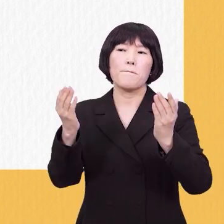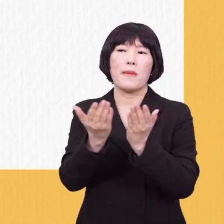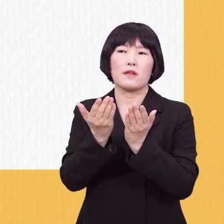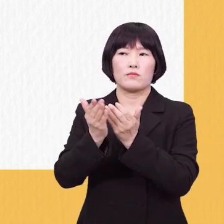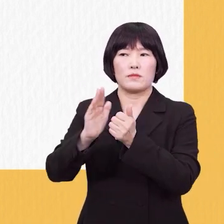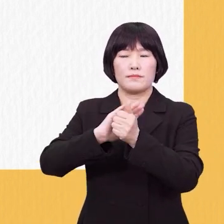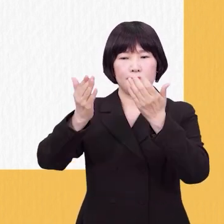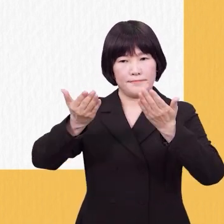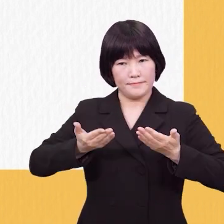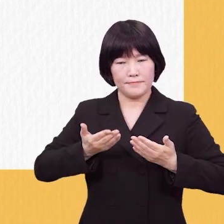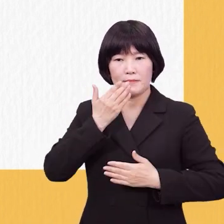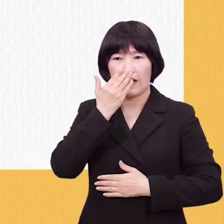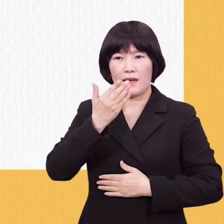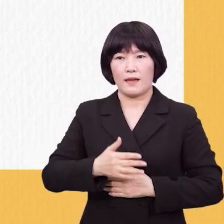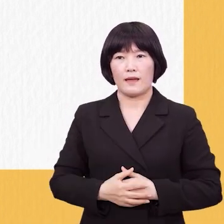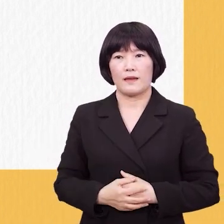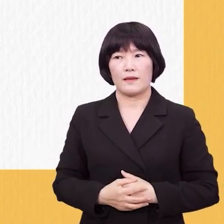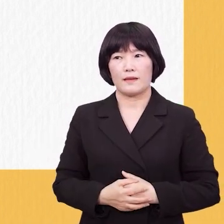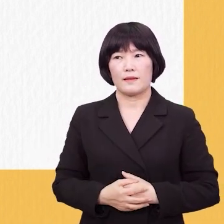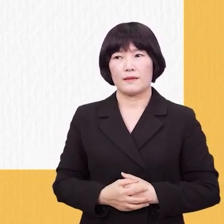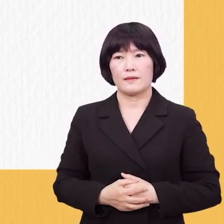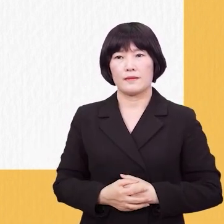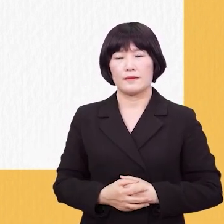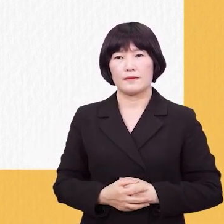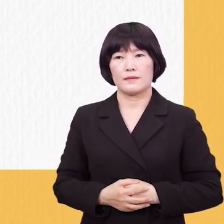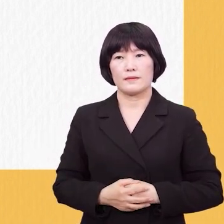지속적으로 맞춤형 서비스를 받을 수 있습니다.